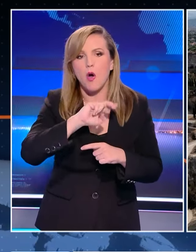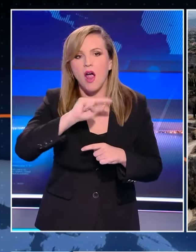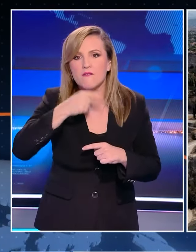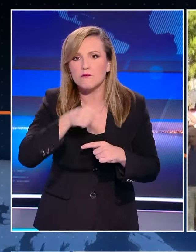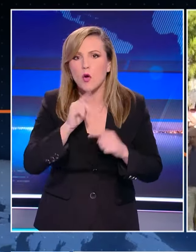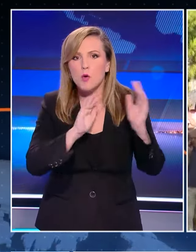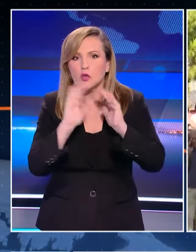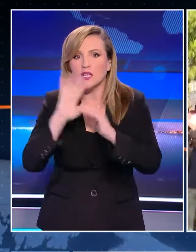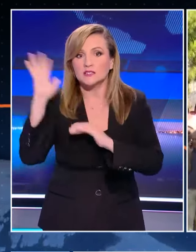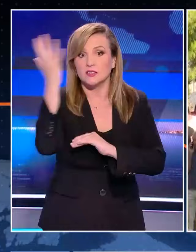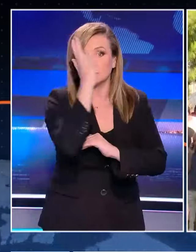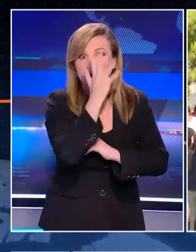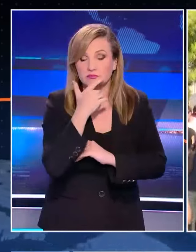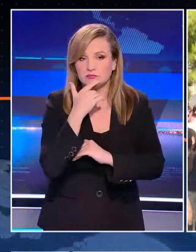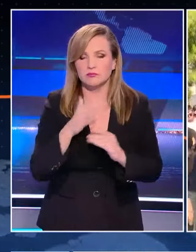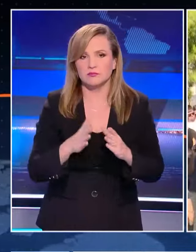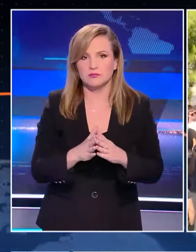προστασία των δασών.